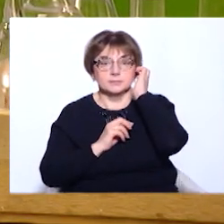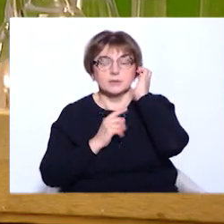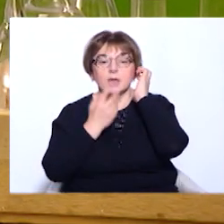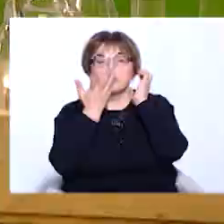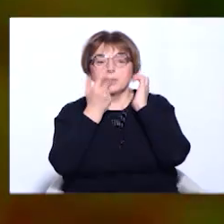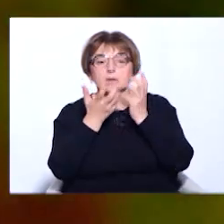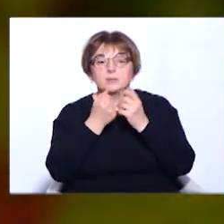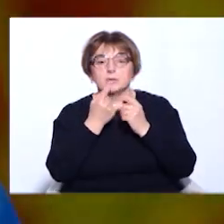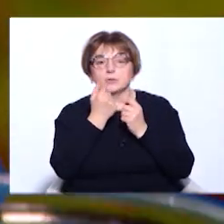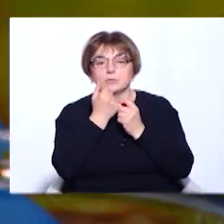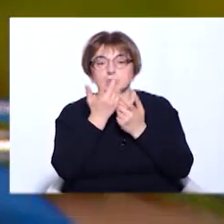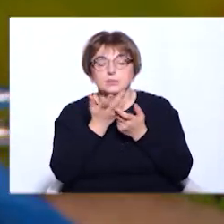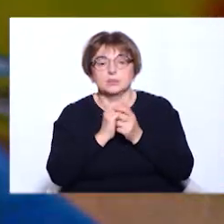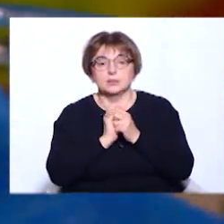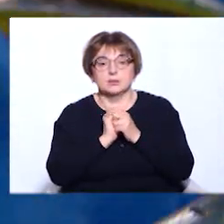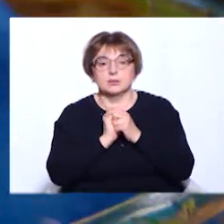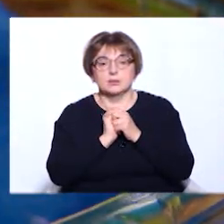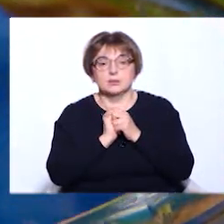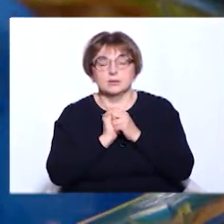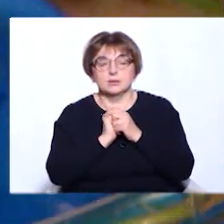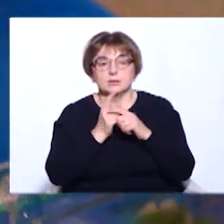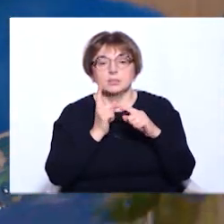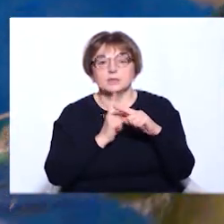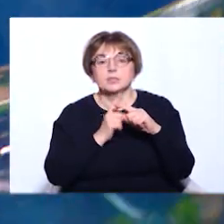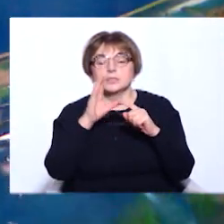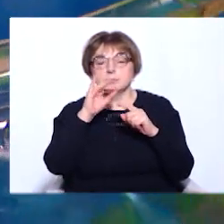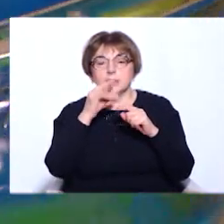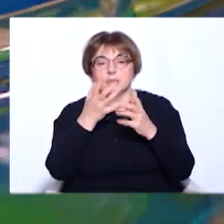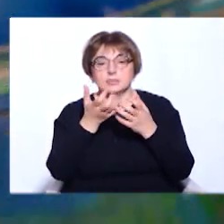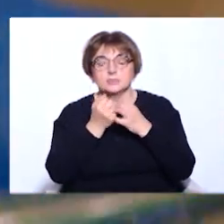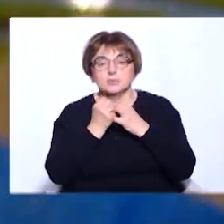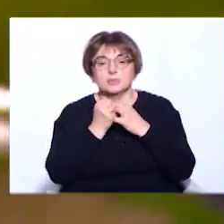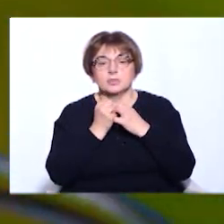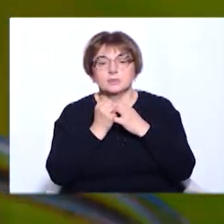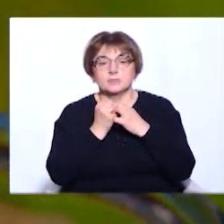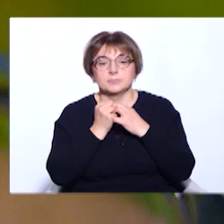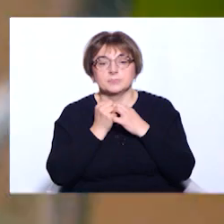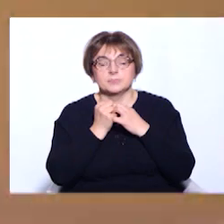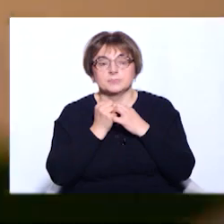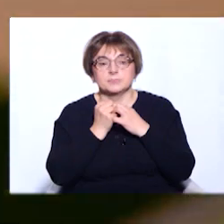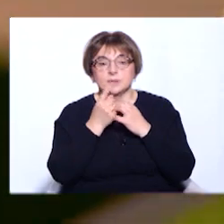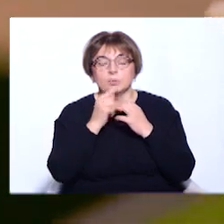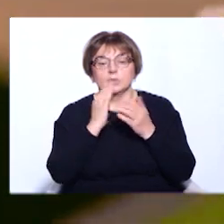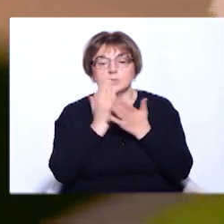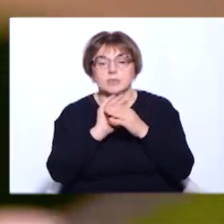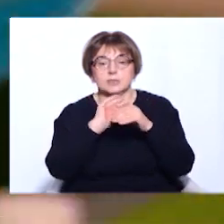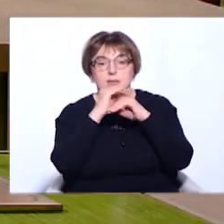მოწითალო ფერის რკინა, მოწითალო ფერის სპილენძი, რომელიც